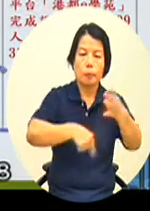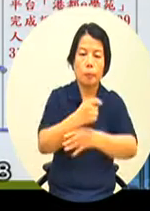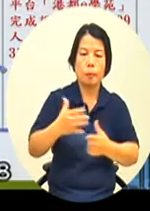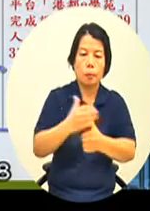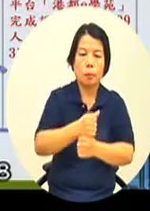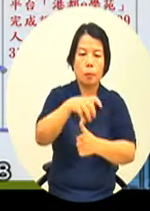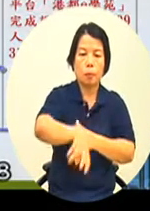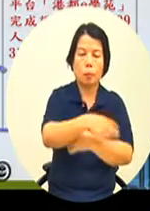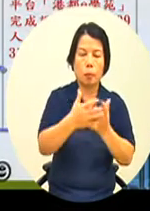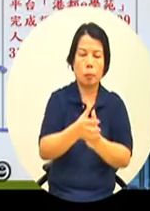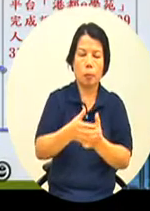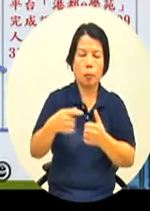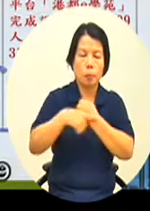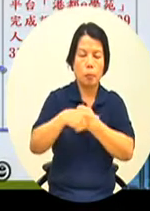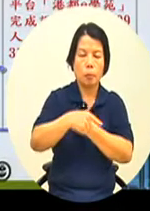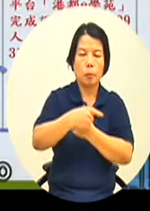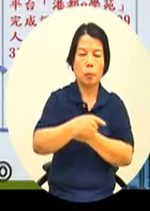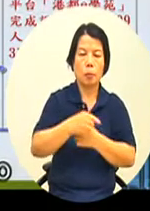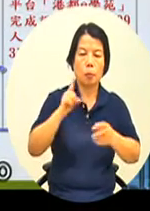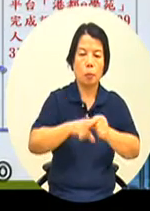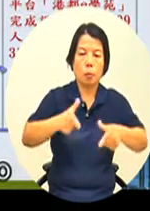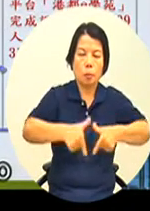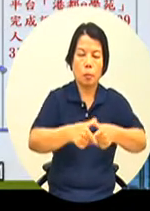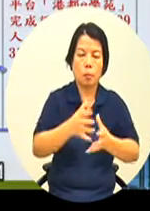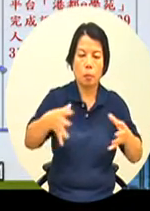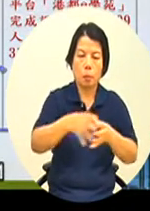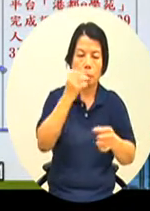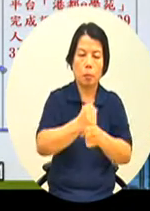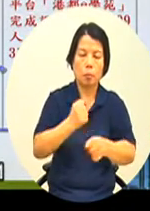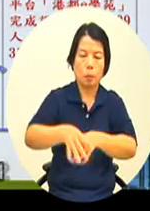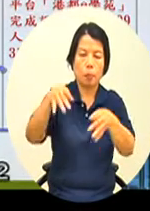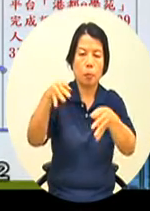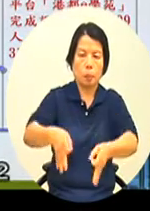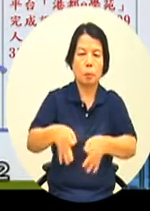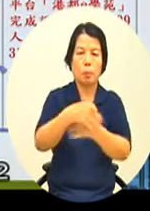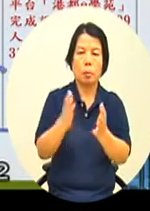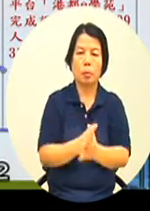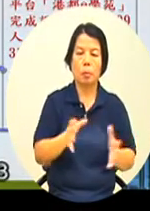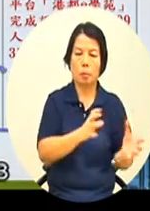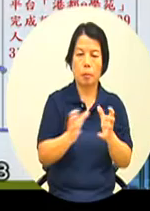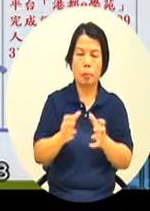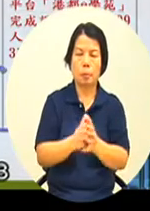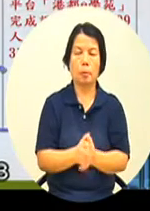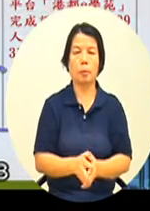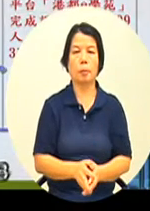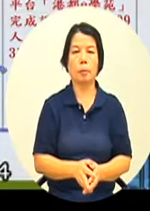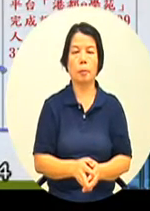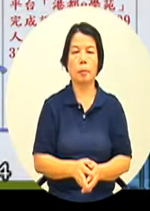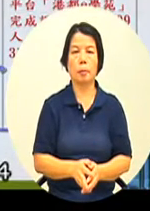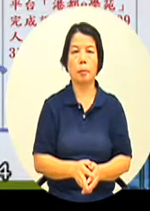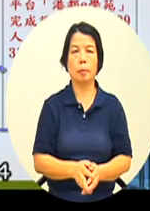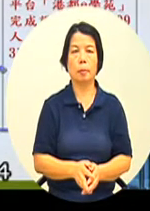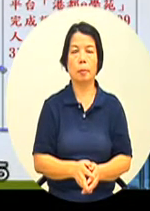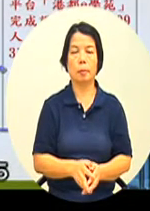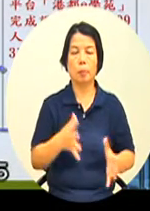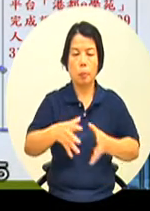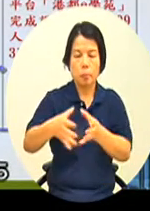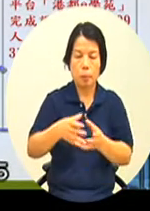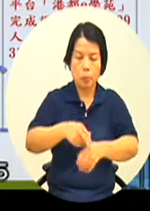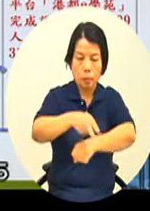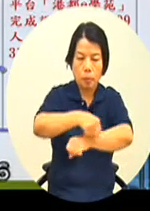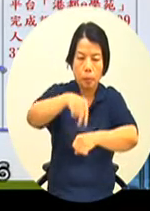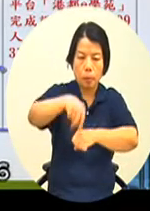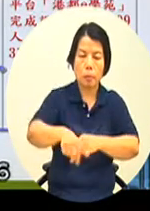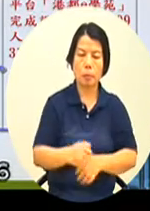地方研习中心合作，继续签约办理一星方案。那我们合作计划的名称